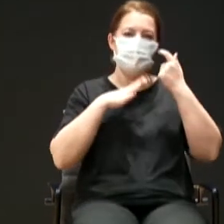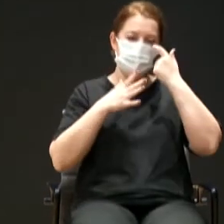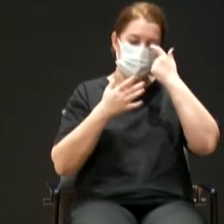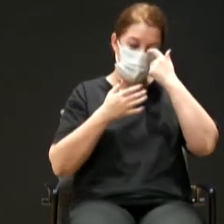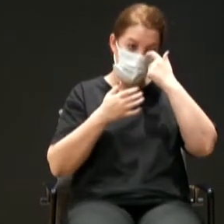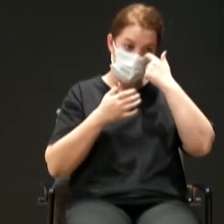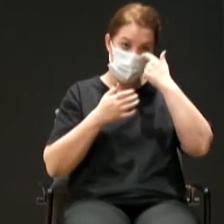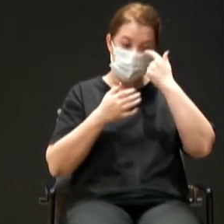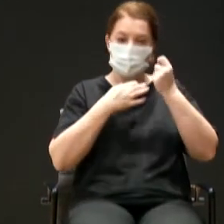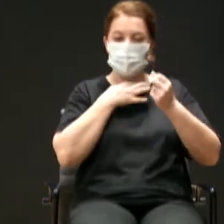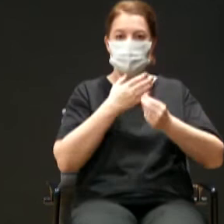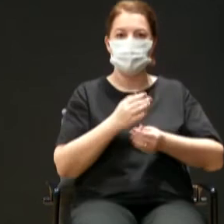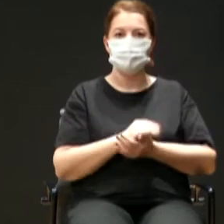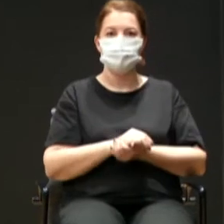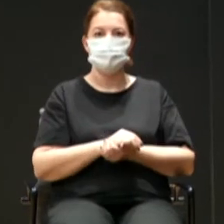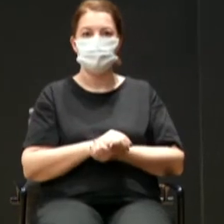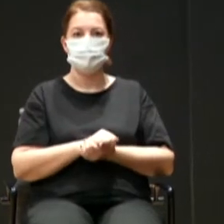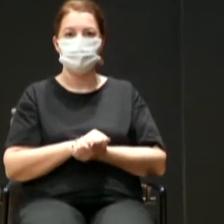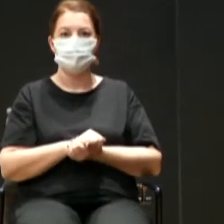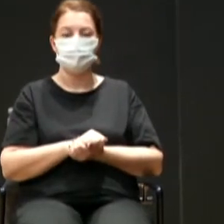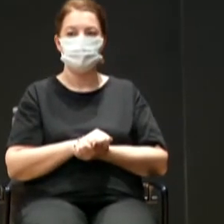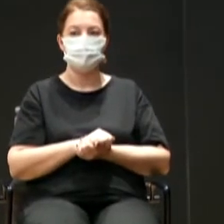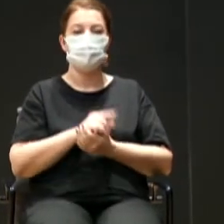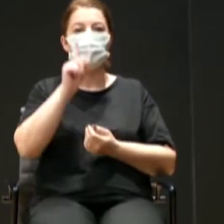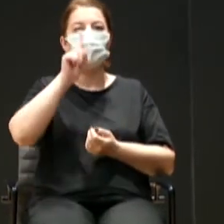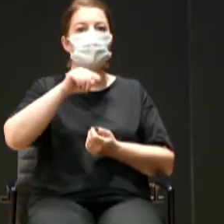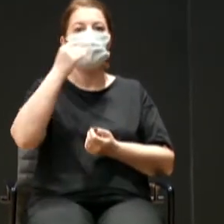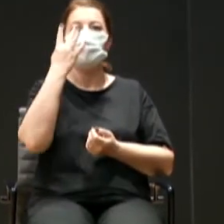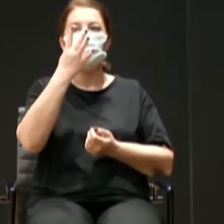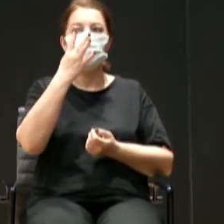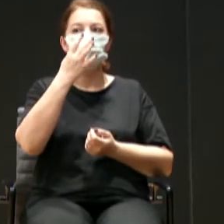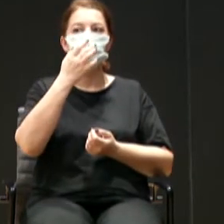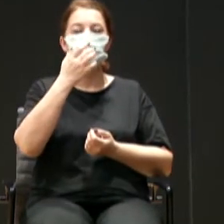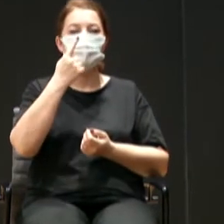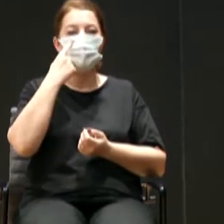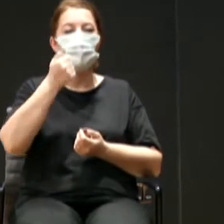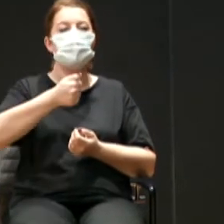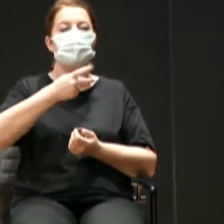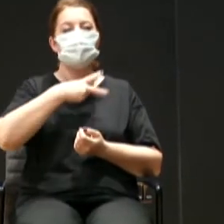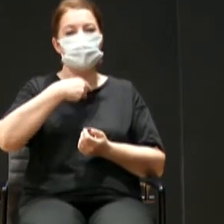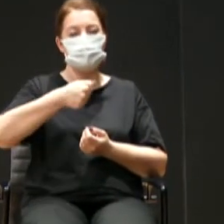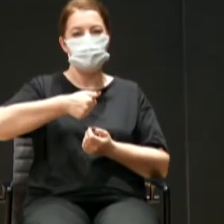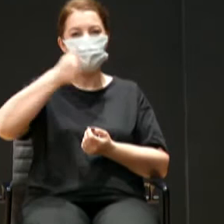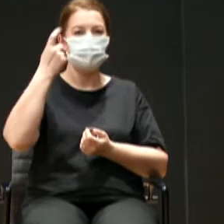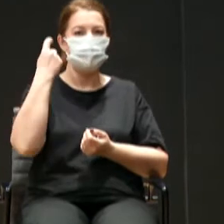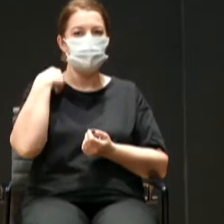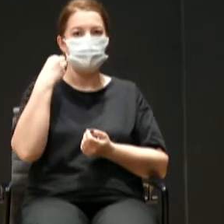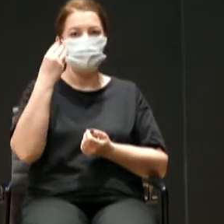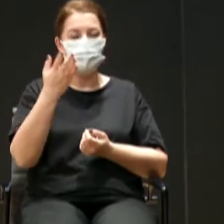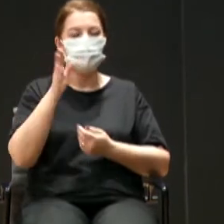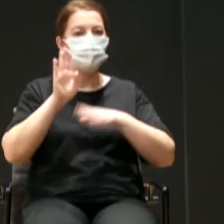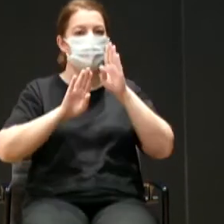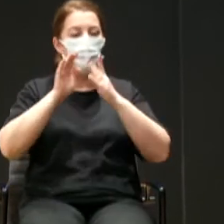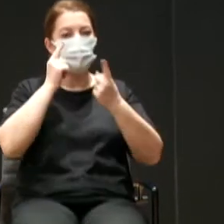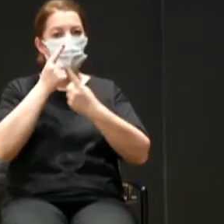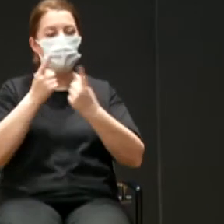Lütfen. Evet. Gündemimizin dördüncü maddesi belediye başkanına yetki verilmesi hususunu. Oylarınıza